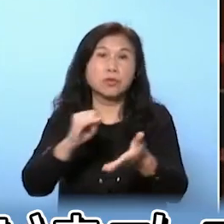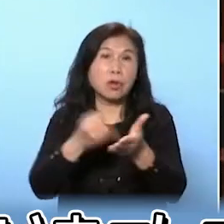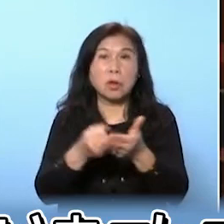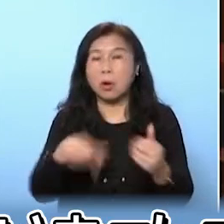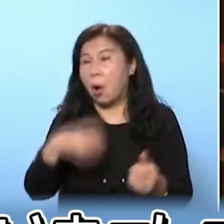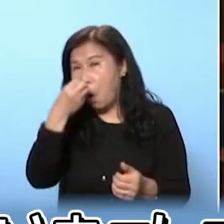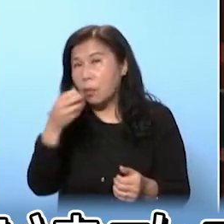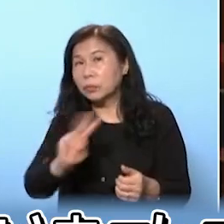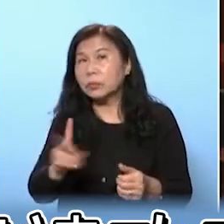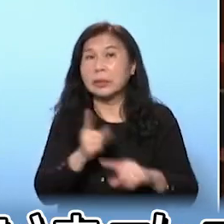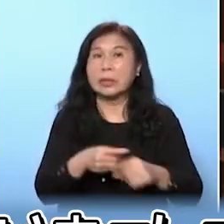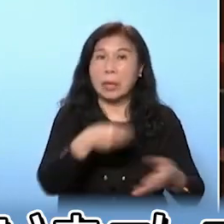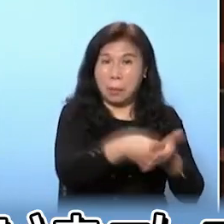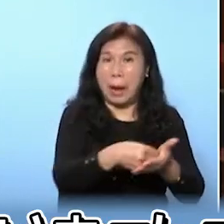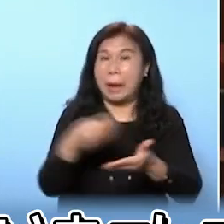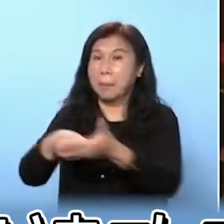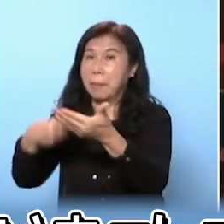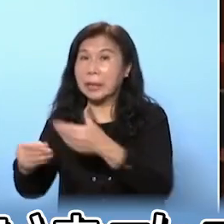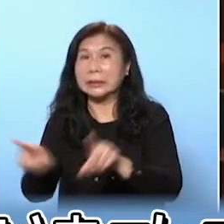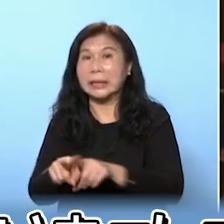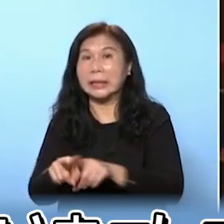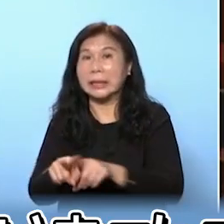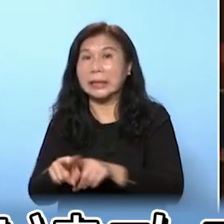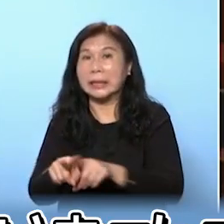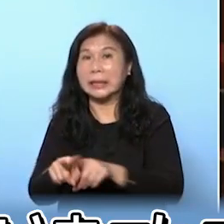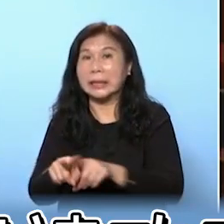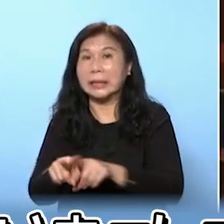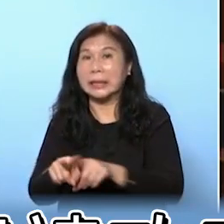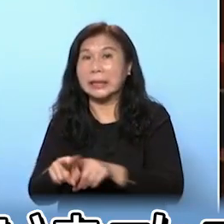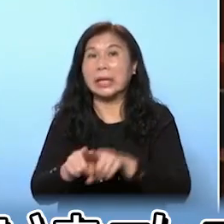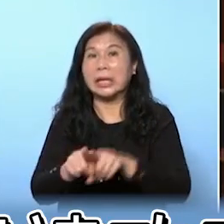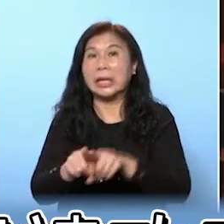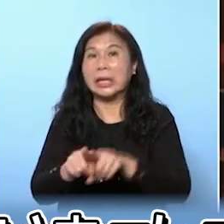香港咧仍然係要求買賣雙方都要俾0.2%。